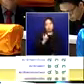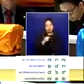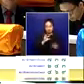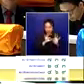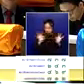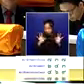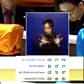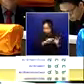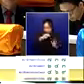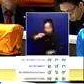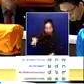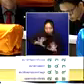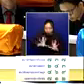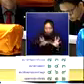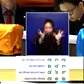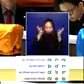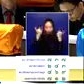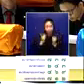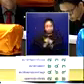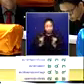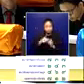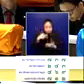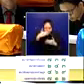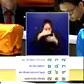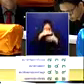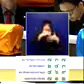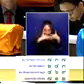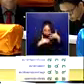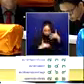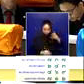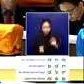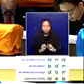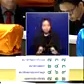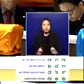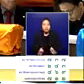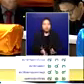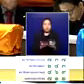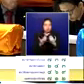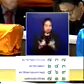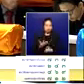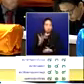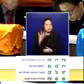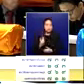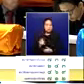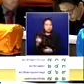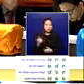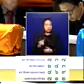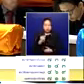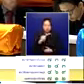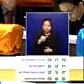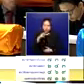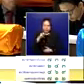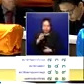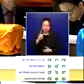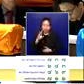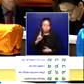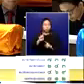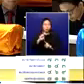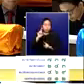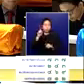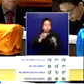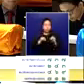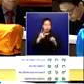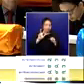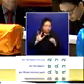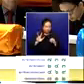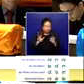ไม่เคยมีปรากฏในรัฐธรรมนูญฉบับต่อๆมาอีกบัดนี้เหลือเพียงข้อความในหมวด1มาตรา3ว่าอำ